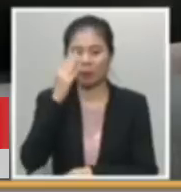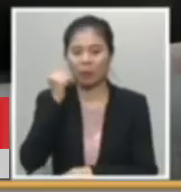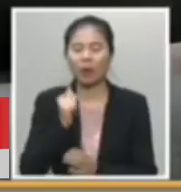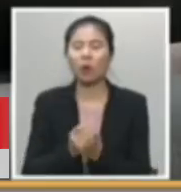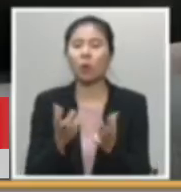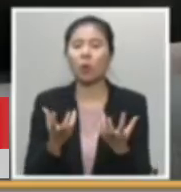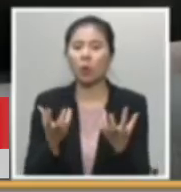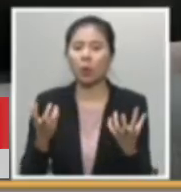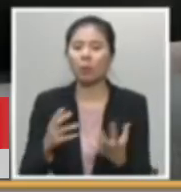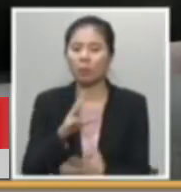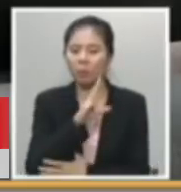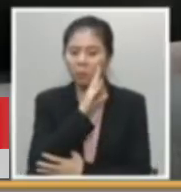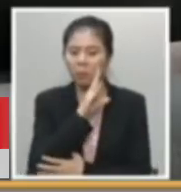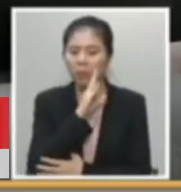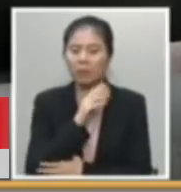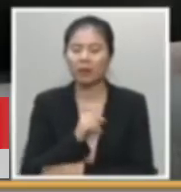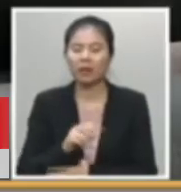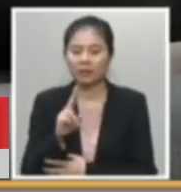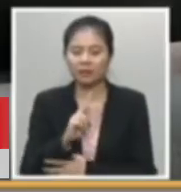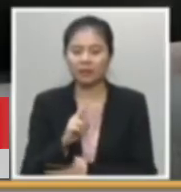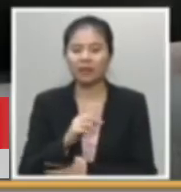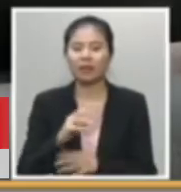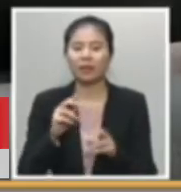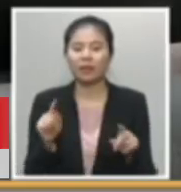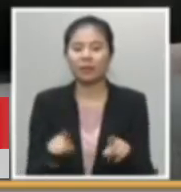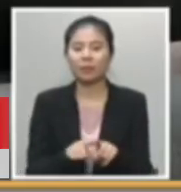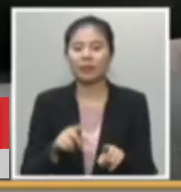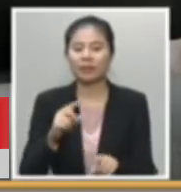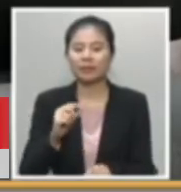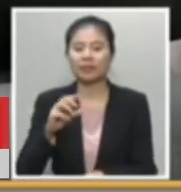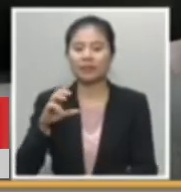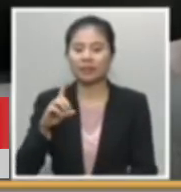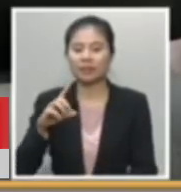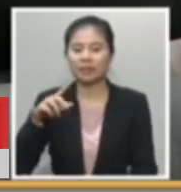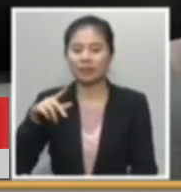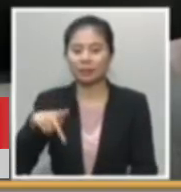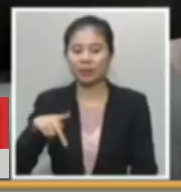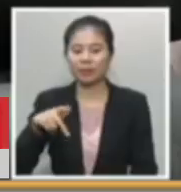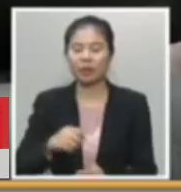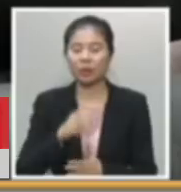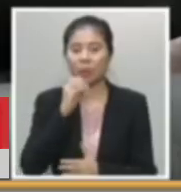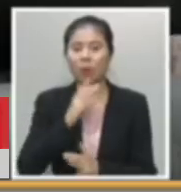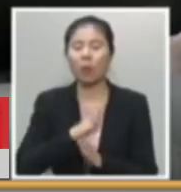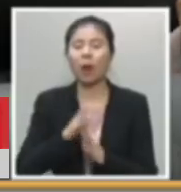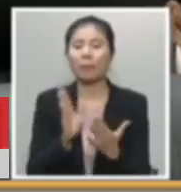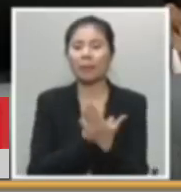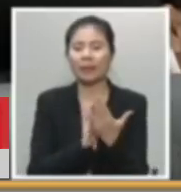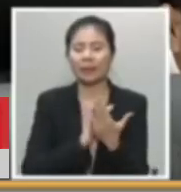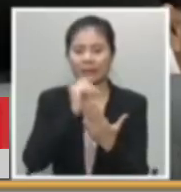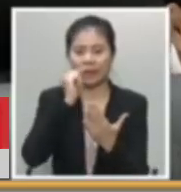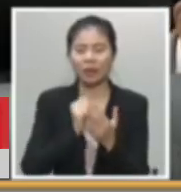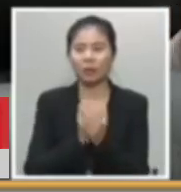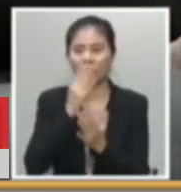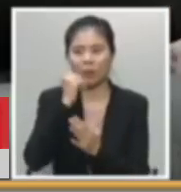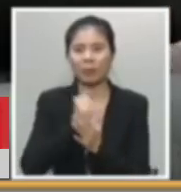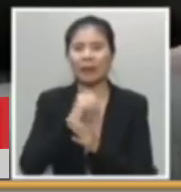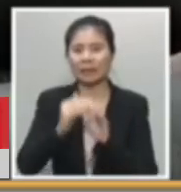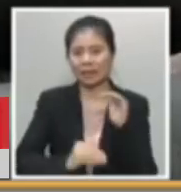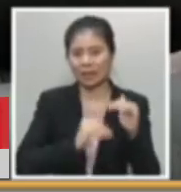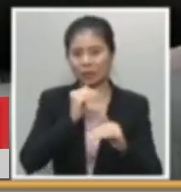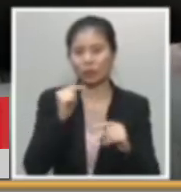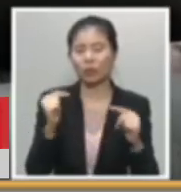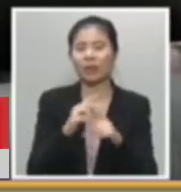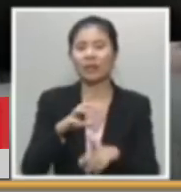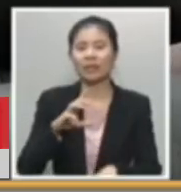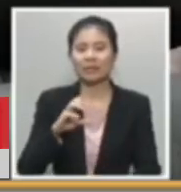เนี่ยทรงอิทธิพลมากเหมือน GDP ครับท่านบอกประเทศนี้อยู่ได้เพราะ GDP มันโตเงินค